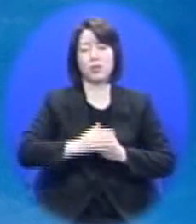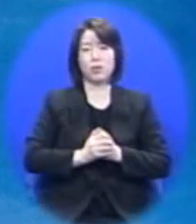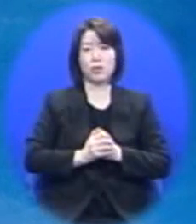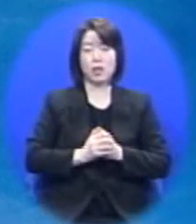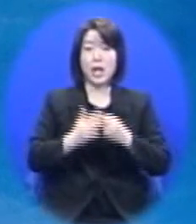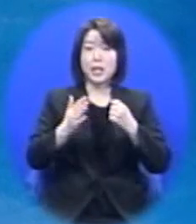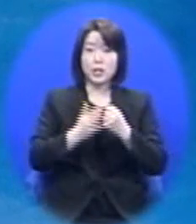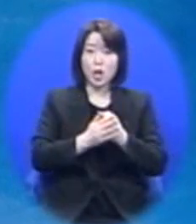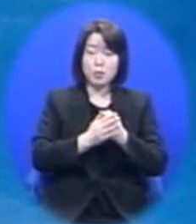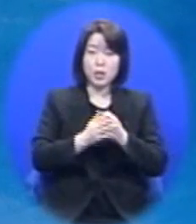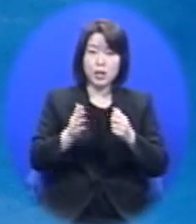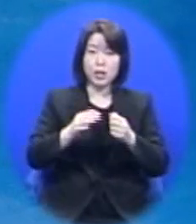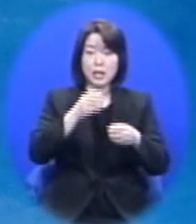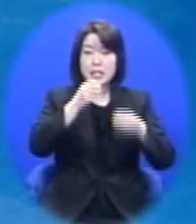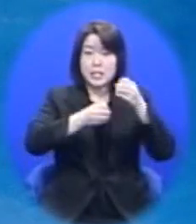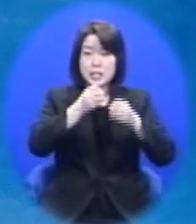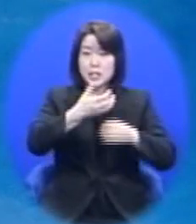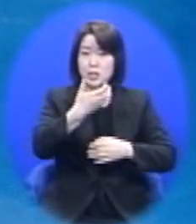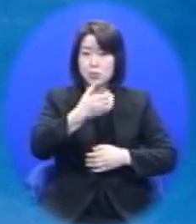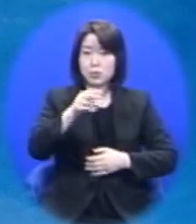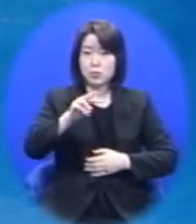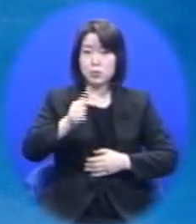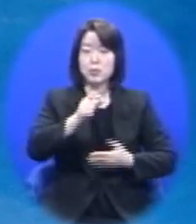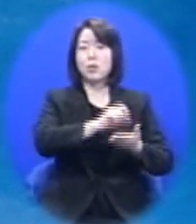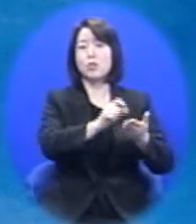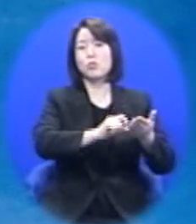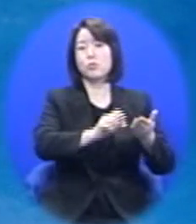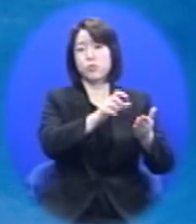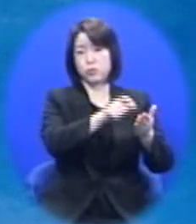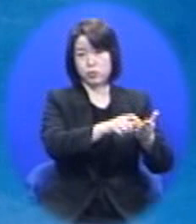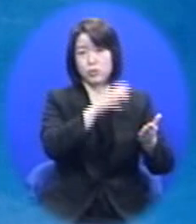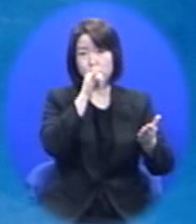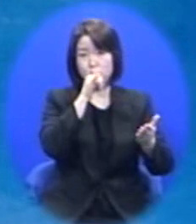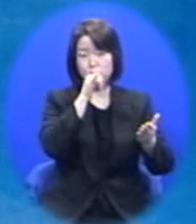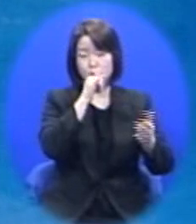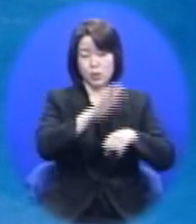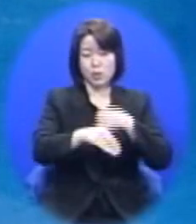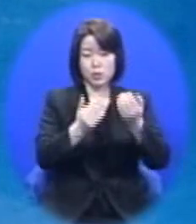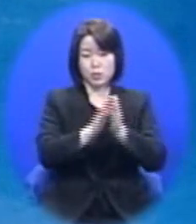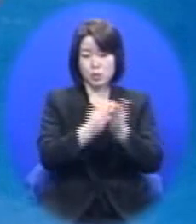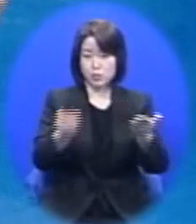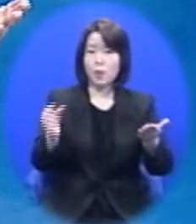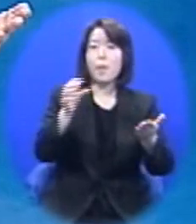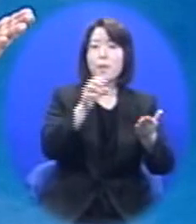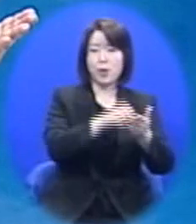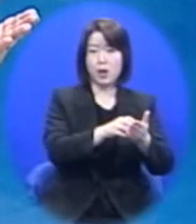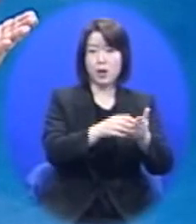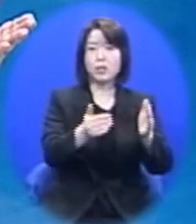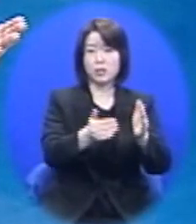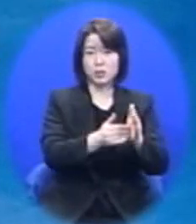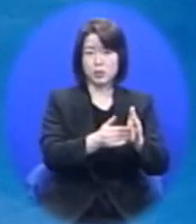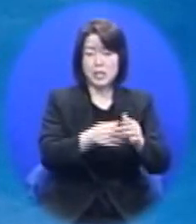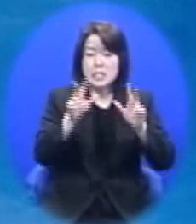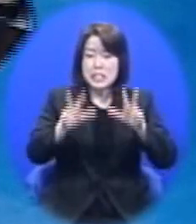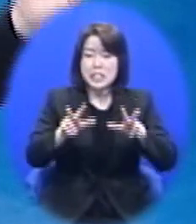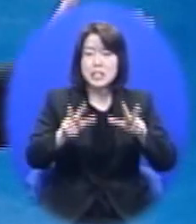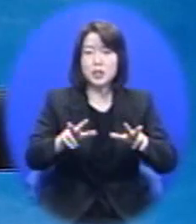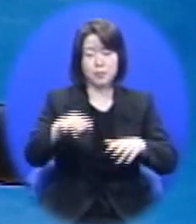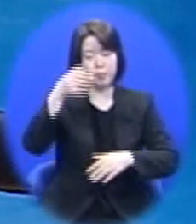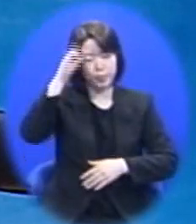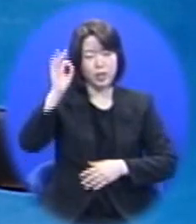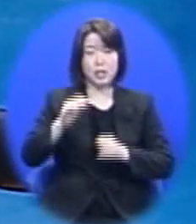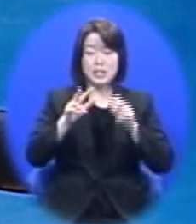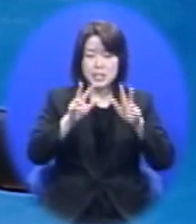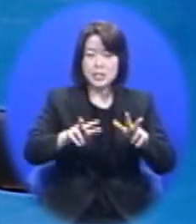그래서 시편 90편을 기록한 거예요. 성경에 담아놓은 겁니다. 지금 깨달아야 되니까. 지금 눈이